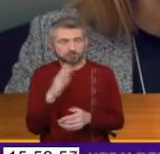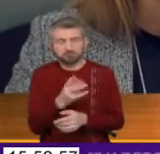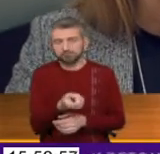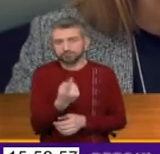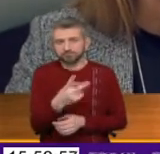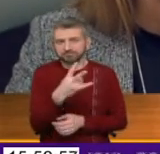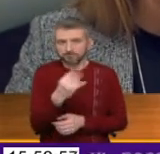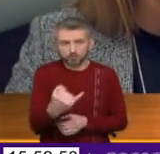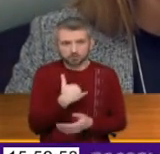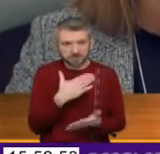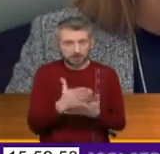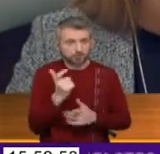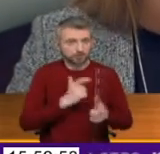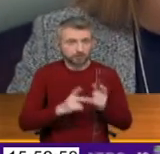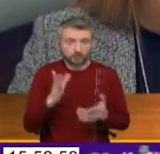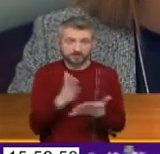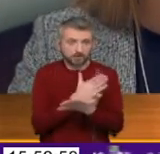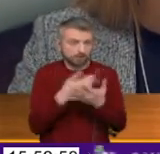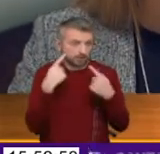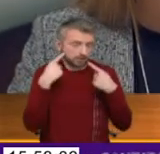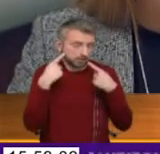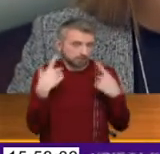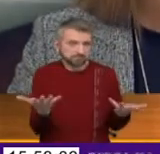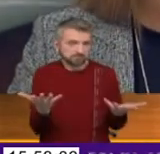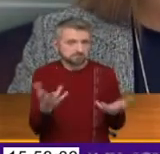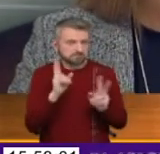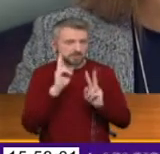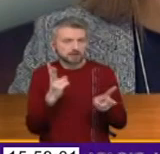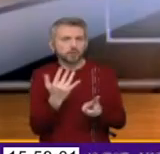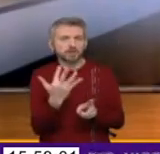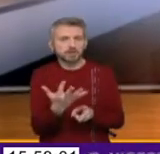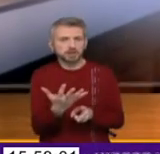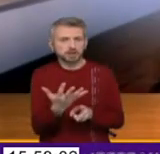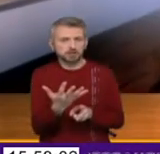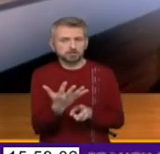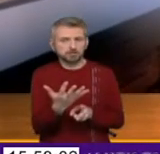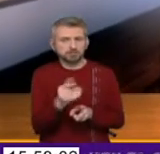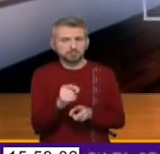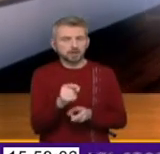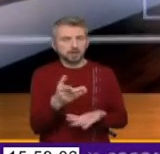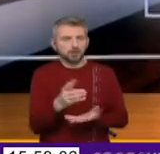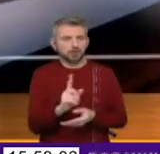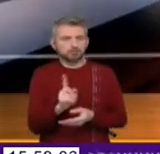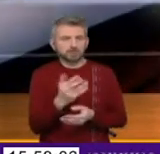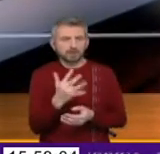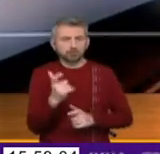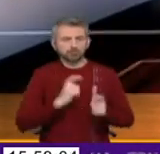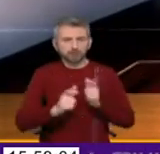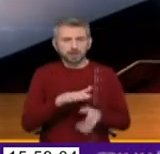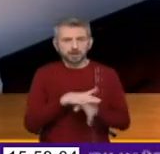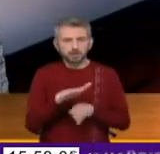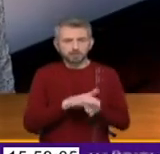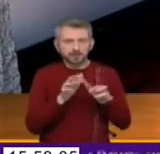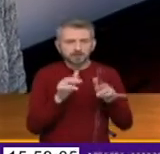є в нас такі студенти, що взагалі не чули про це, і не знають, скільки ті ж самі студенти реалізували там